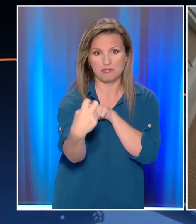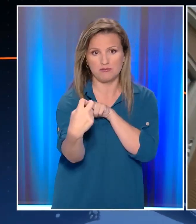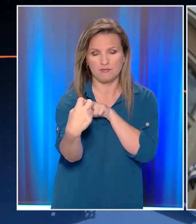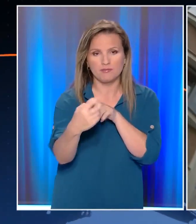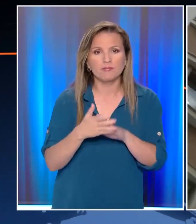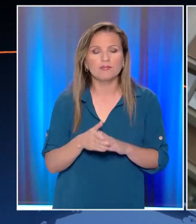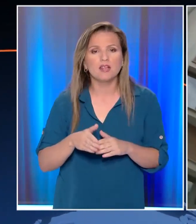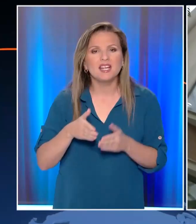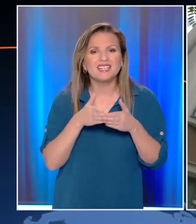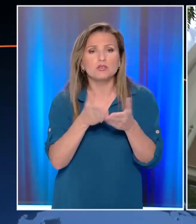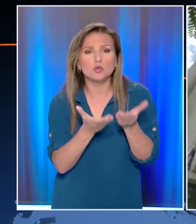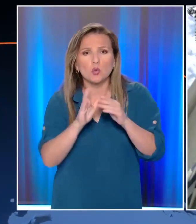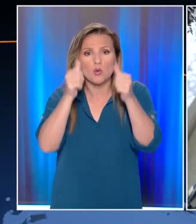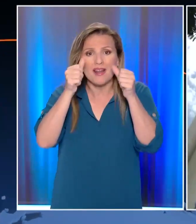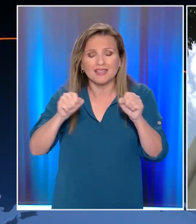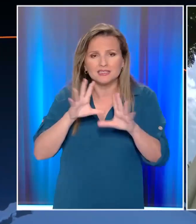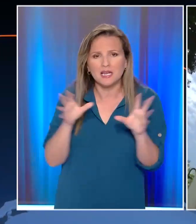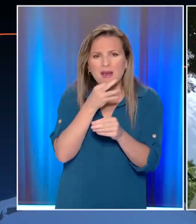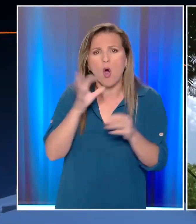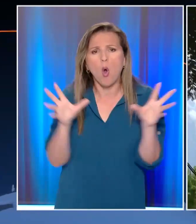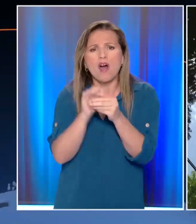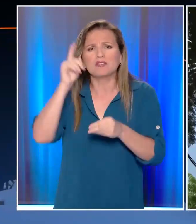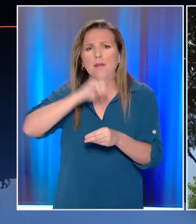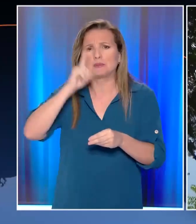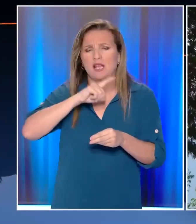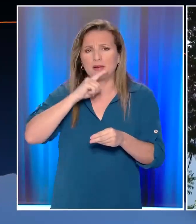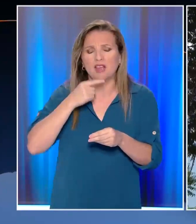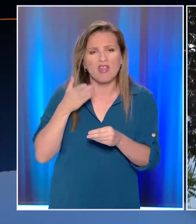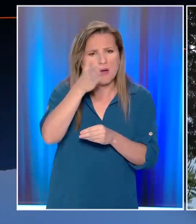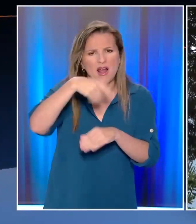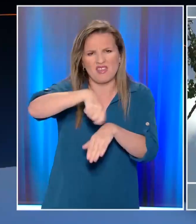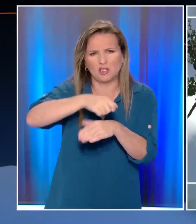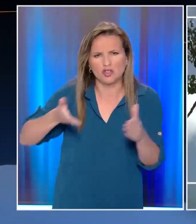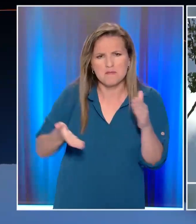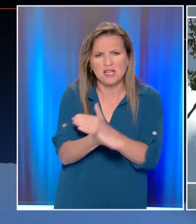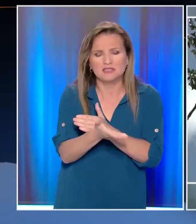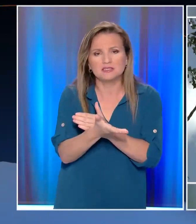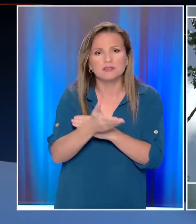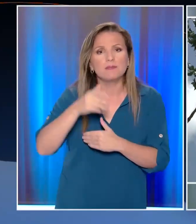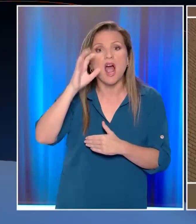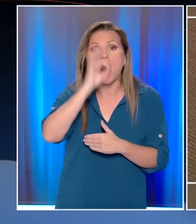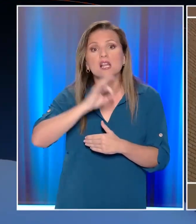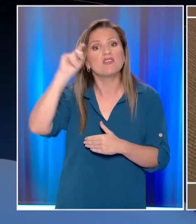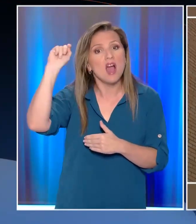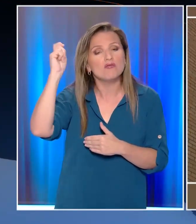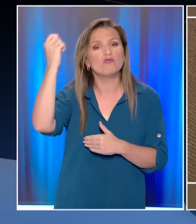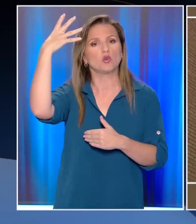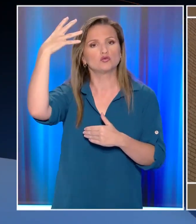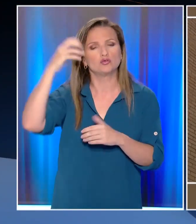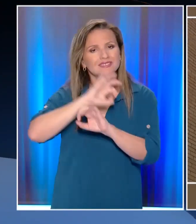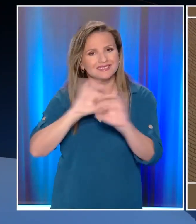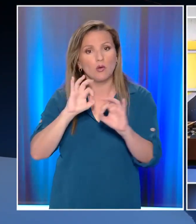Με ανακοίνωσή της, η Κιβωτός του Κόσμου διαψεύδει τα δημοσιεύματα και δηλώνει ότι θα προσφύγει στη δικαιοσύνη. Η αλήθεια θα λάμψει και αν